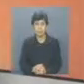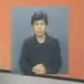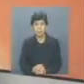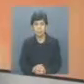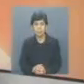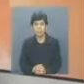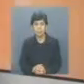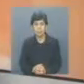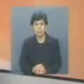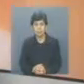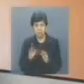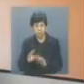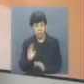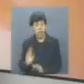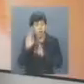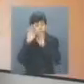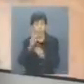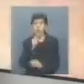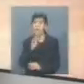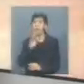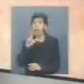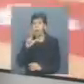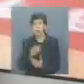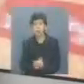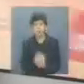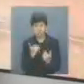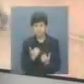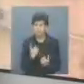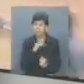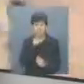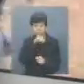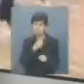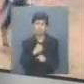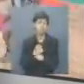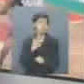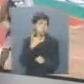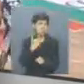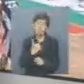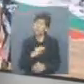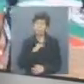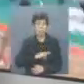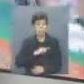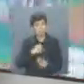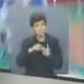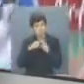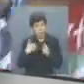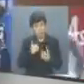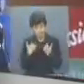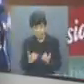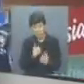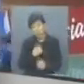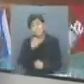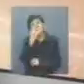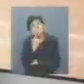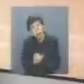ในศึกบาสเกตบอล ABL นะคะทีมช้าง Thailand Slammer นั้นถือว่าทำผลงานได้อย่างน่าผิดหวังเพราะว่านัดล่าสุดค่ะพวกเขาแพ้กับฟิ